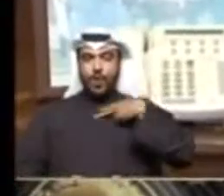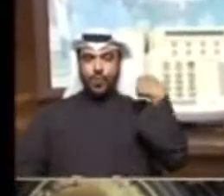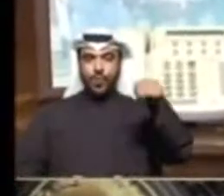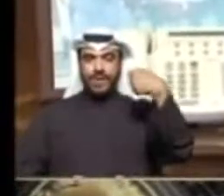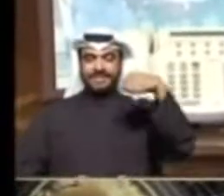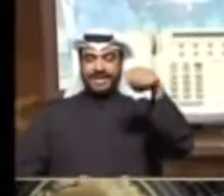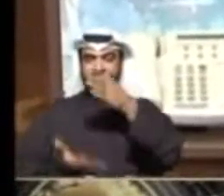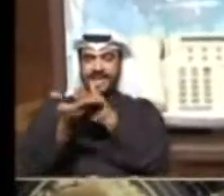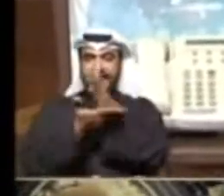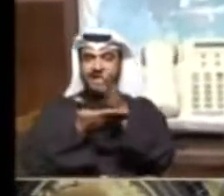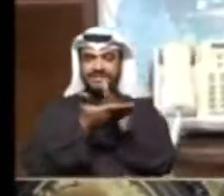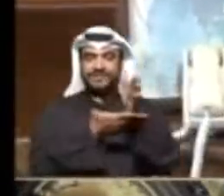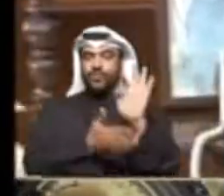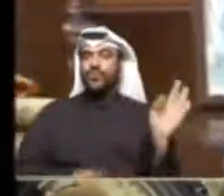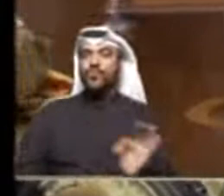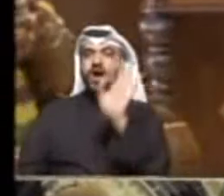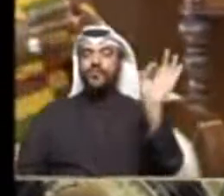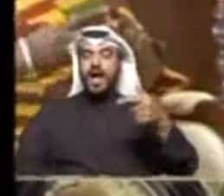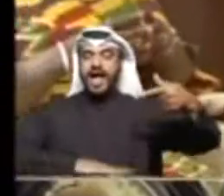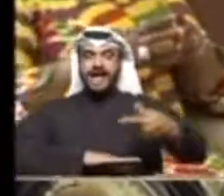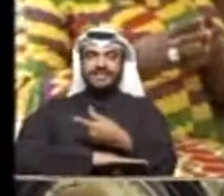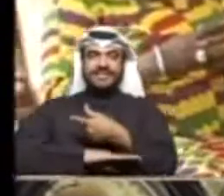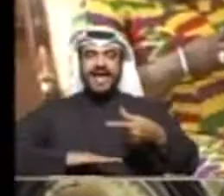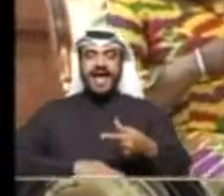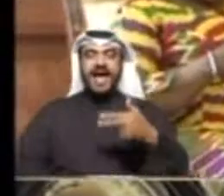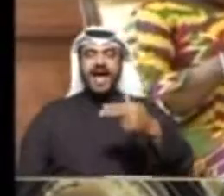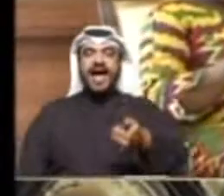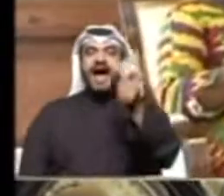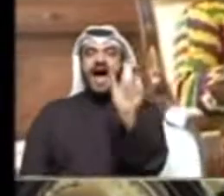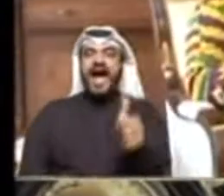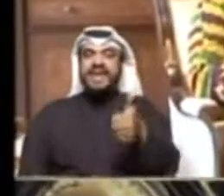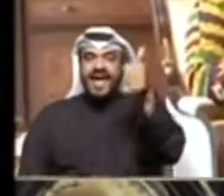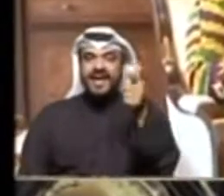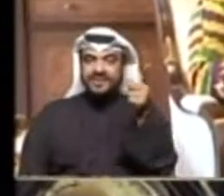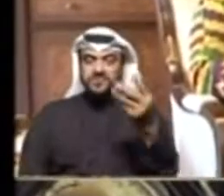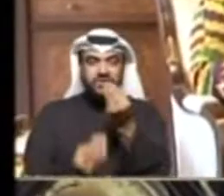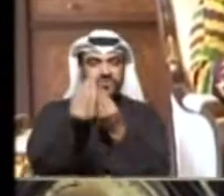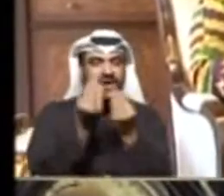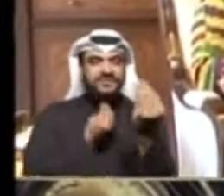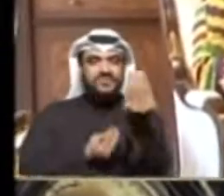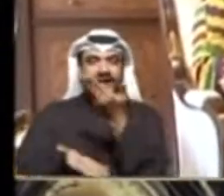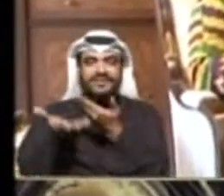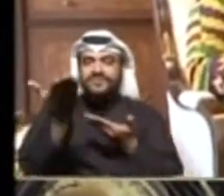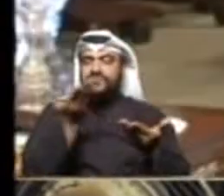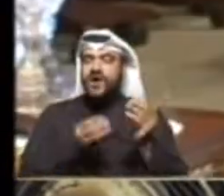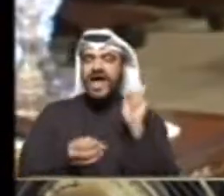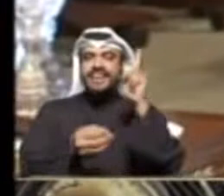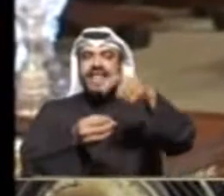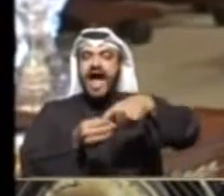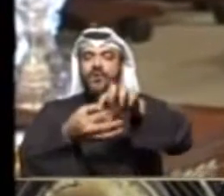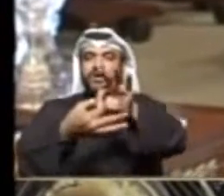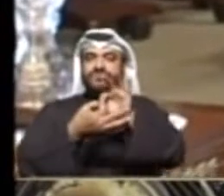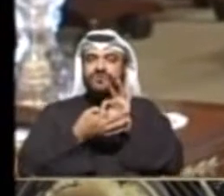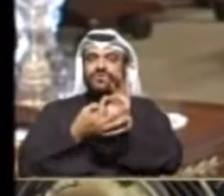الخارجية والتكامل الإقليمي بجمهورية غانا الصديقة شيرلي أيوكور بوشوي، وفحوى المحادثات التي أجرتها والتي